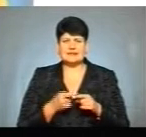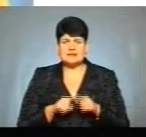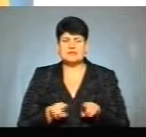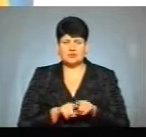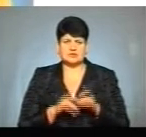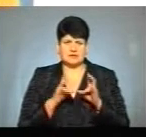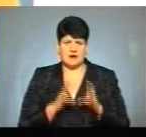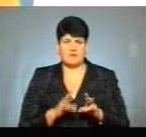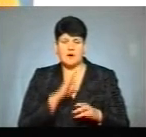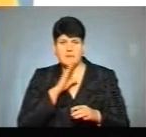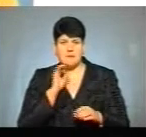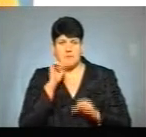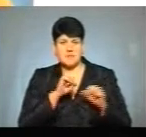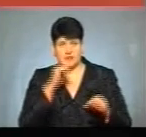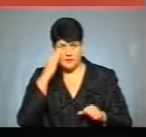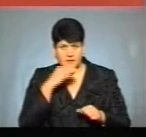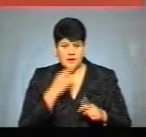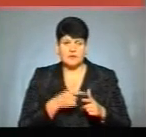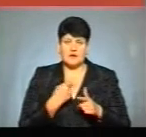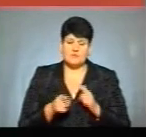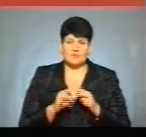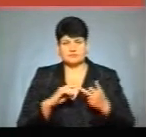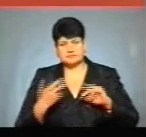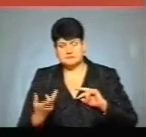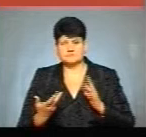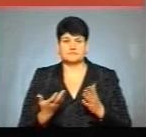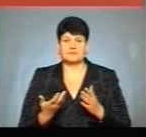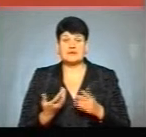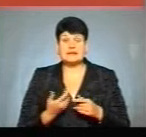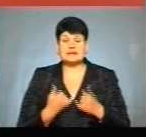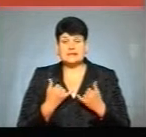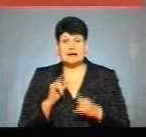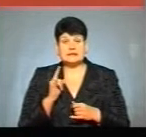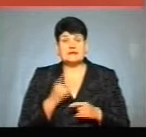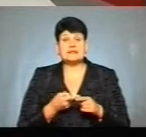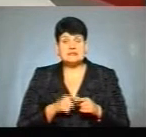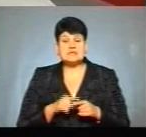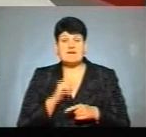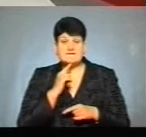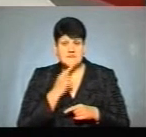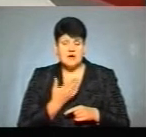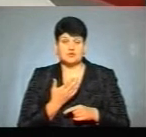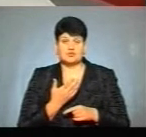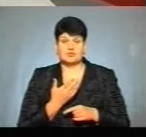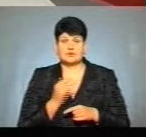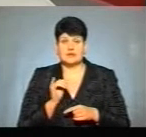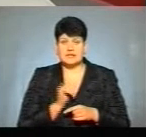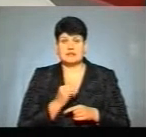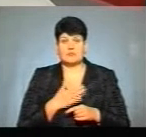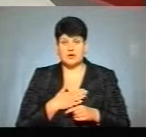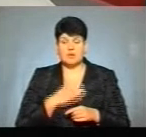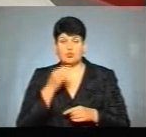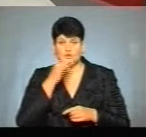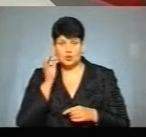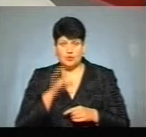маму, так? Або мама била тата. Так? Для дитини це важко. І на, от у моєму